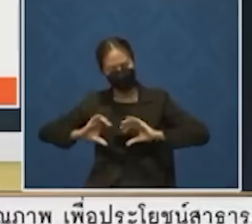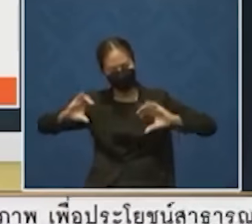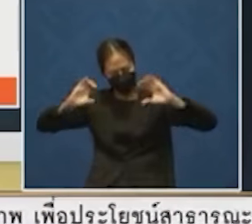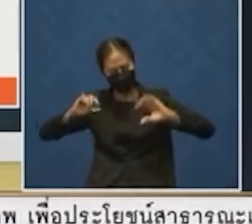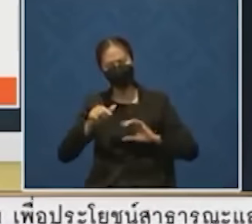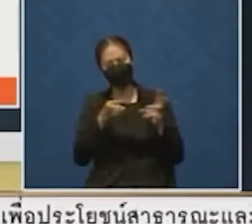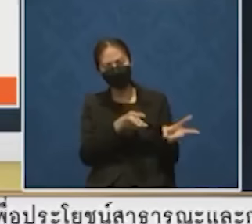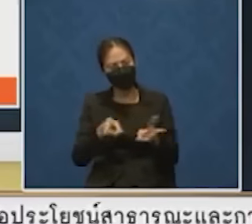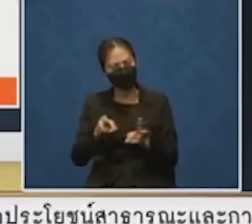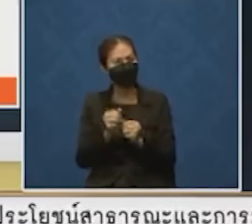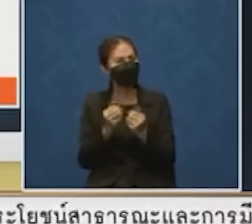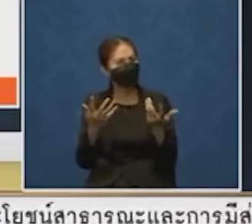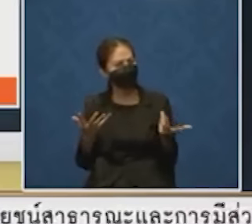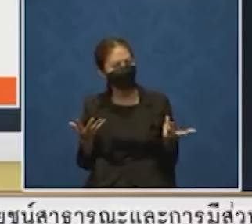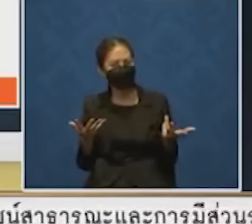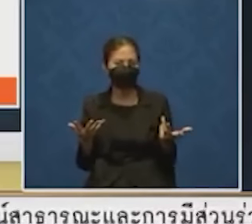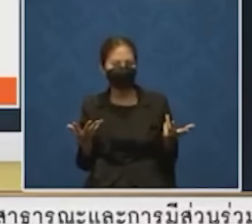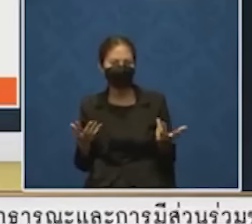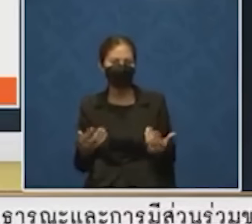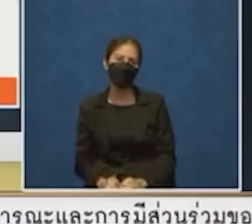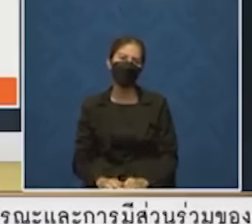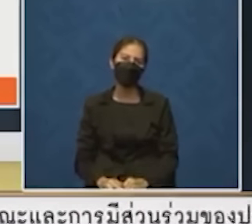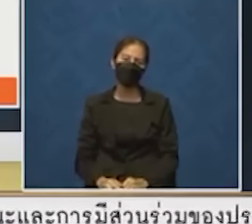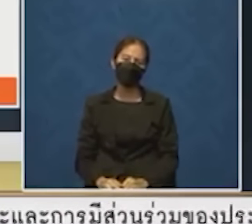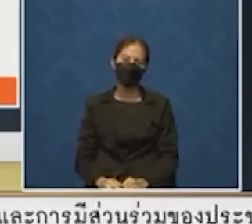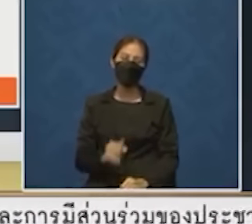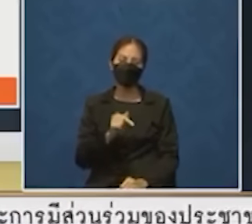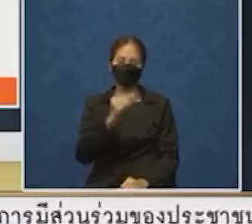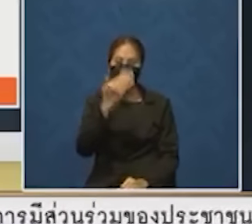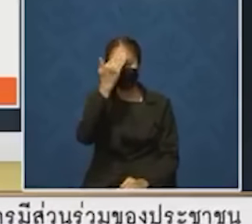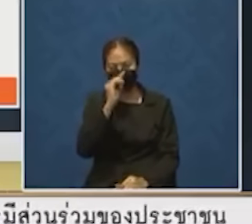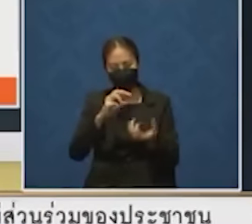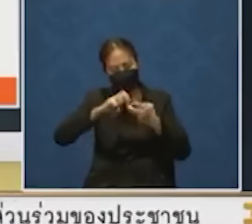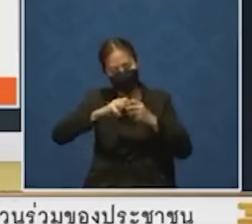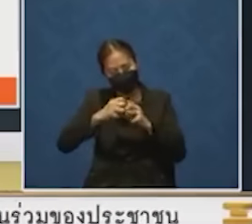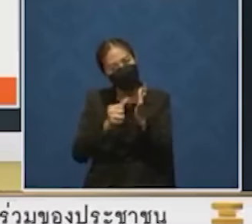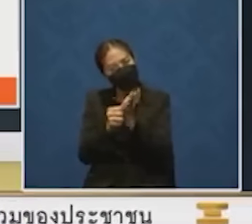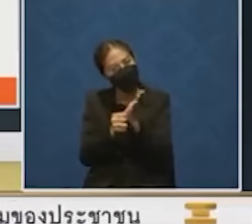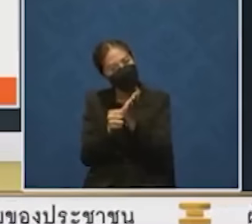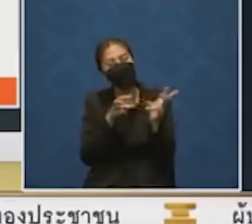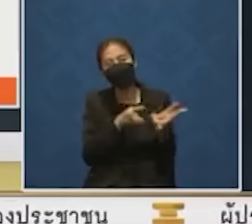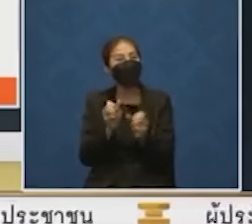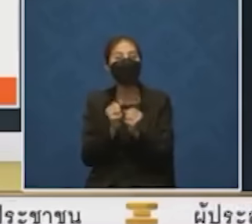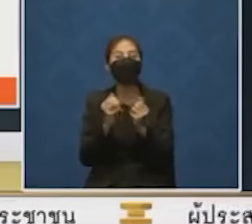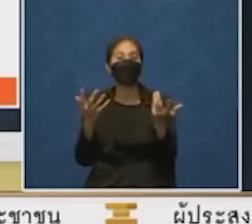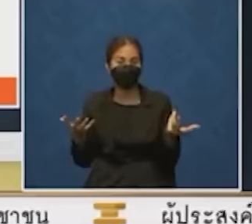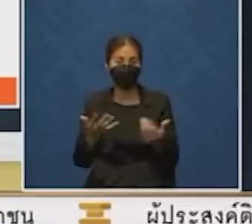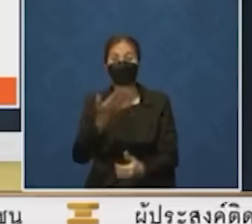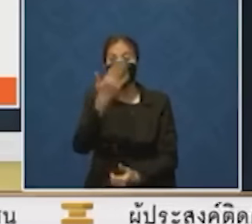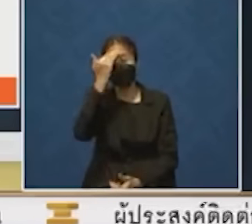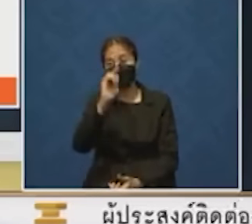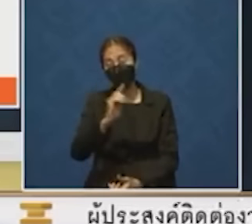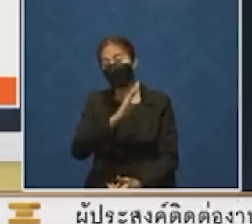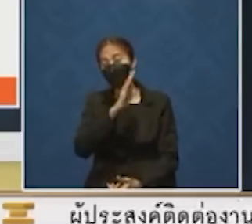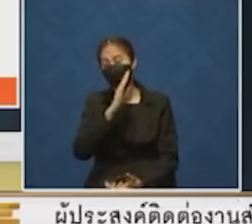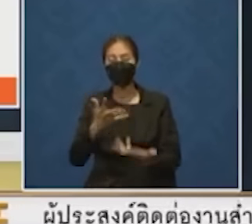รัฐราชการช้างอุ้ยอ้ายช้างป่วยที่ปรับตัวไม่ได้แบบนี้เราจะแก้ไขปัญหาเรื่องแบบนี้กันยังไงเพราะว่าถ้าเกิดเราปล่อยอย่างนี้ไปอีก10